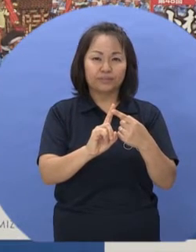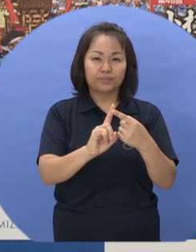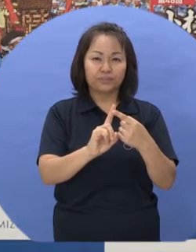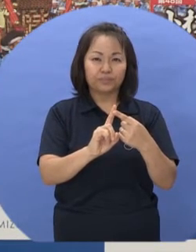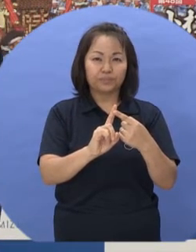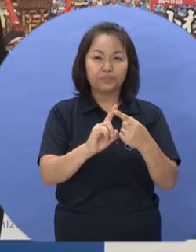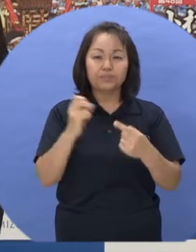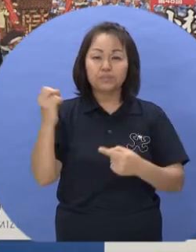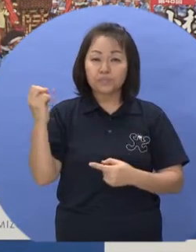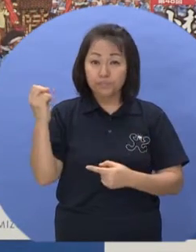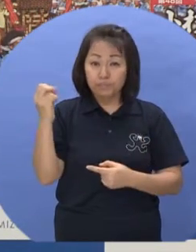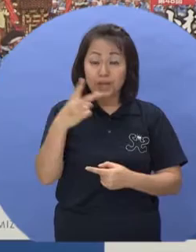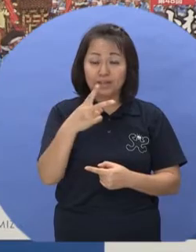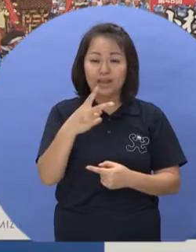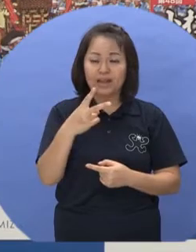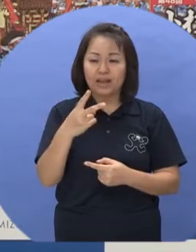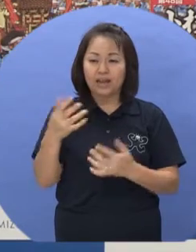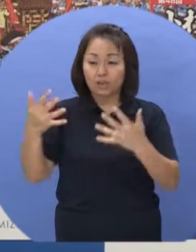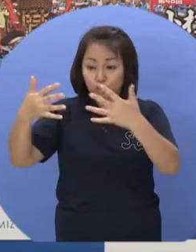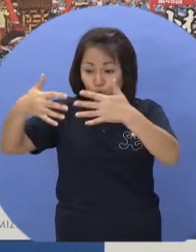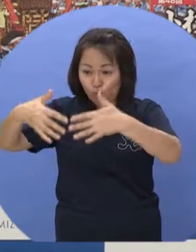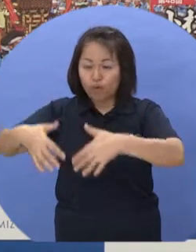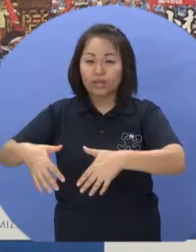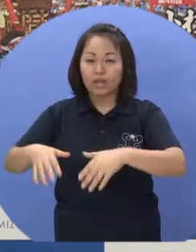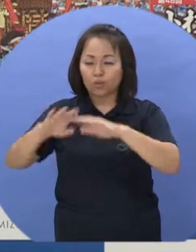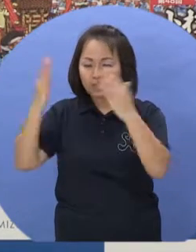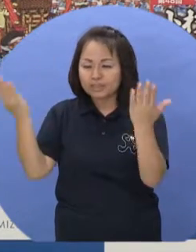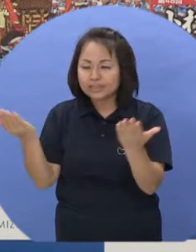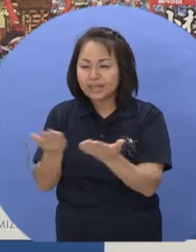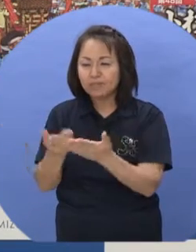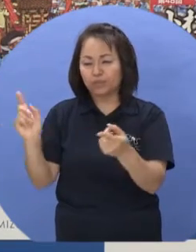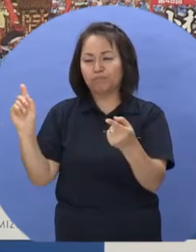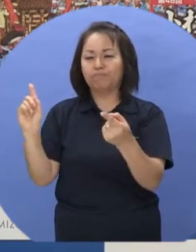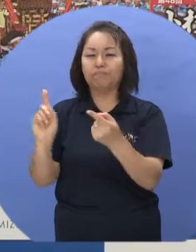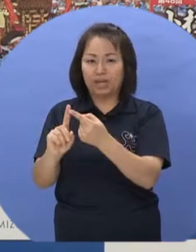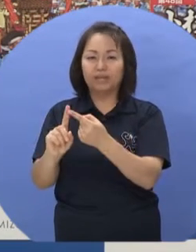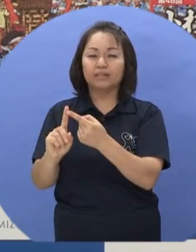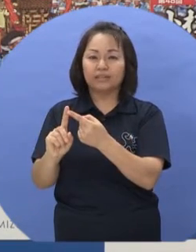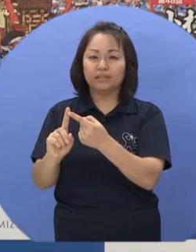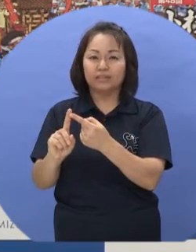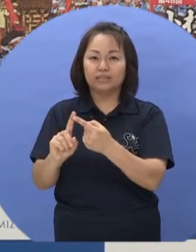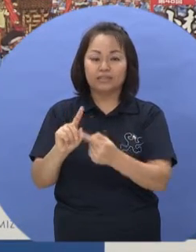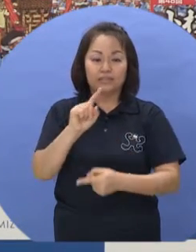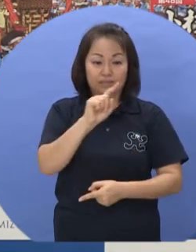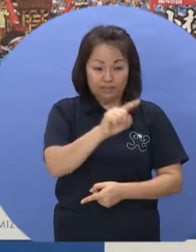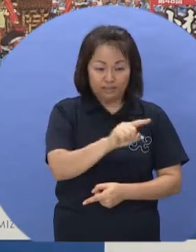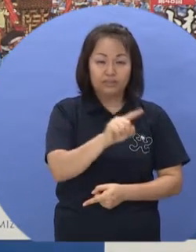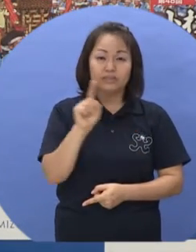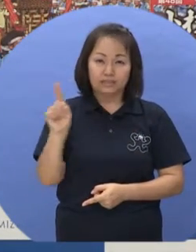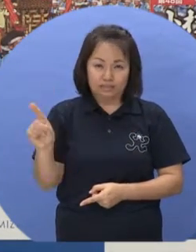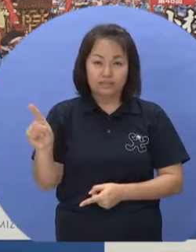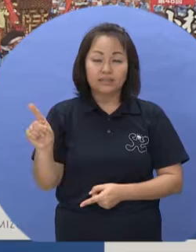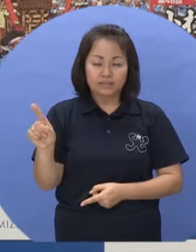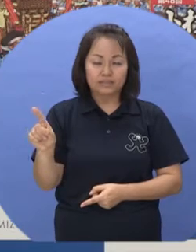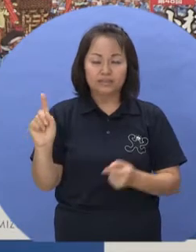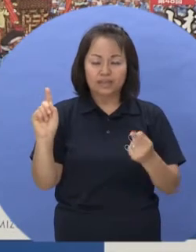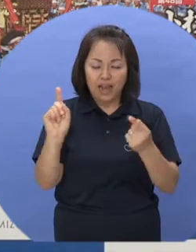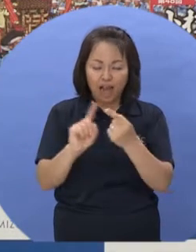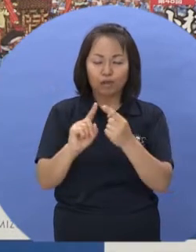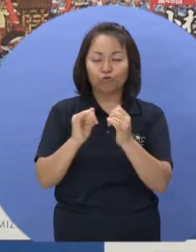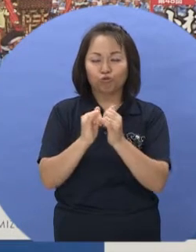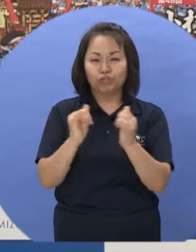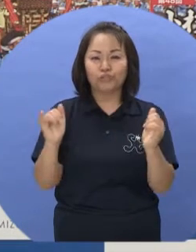以下の条件に、をすべて満たす方、もしくはいずれか、もしくはすべてを満たす方ということになっています